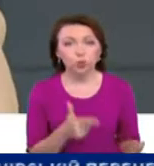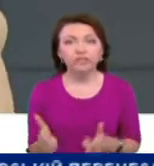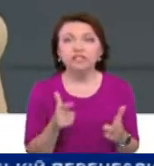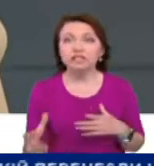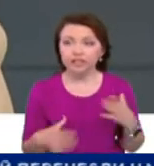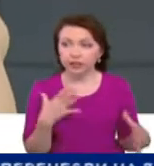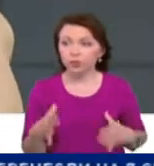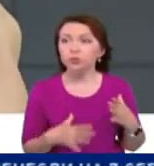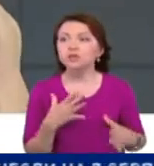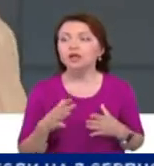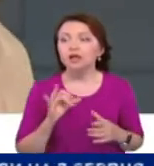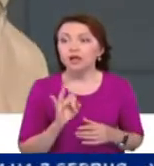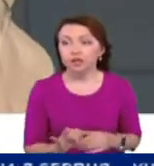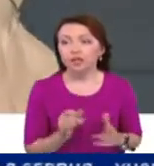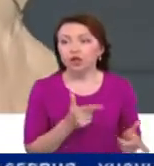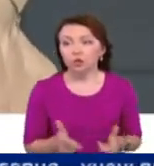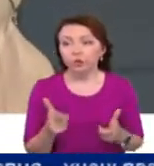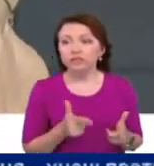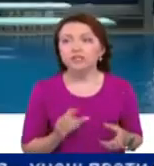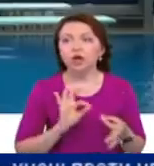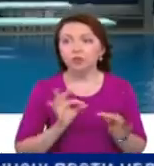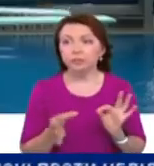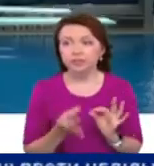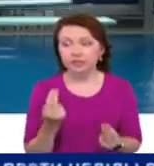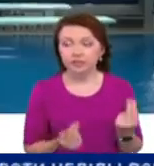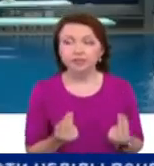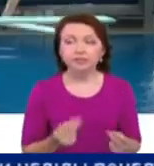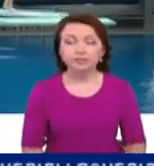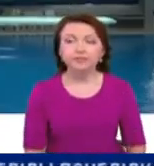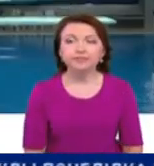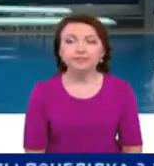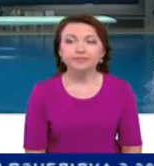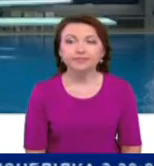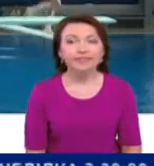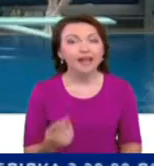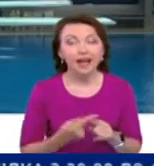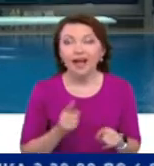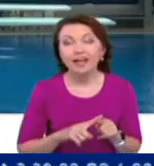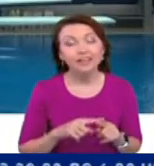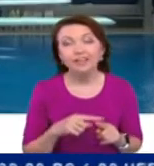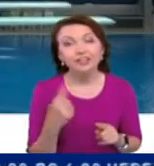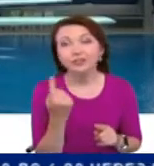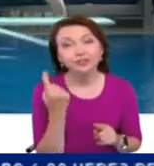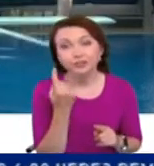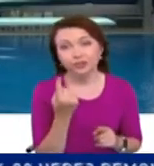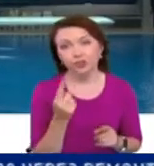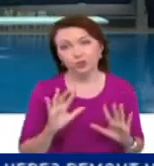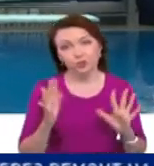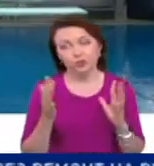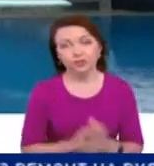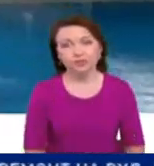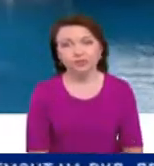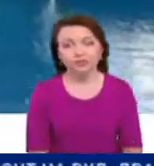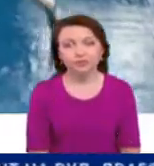тренируются и готовятся на Олимпийские игры. Поэтому это не единичный, далеко не единичный